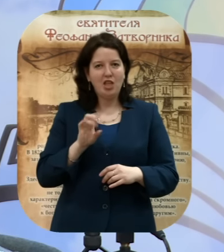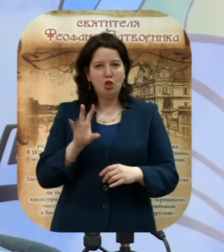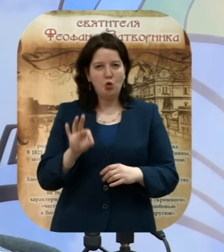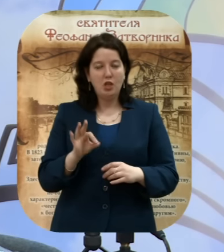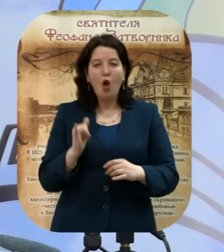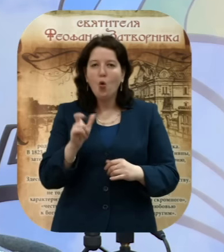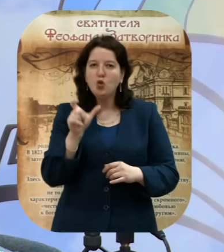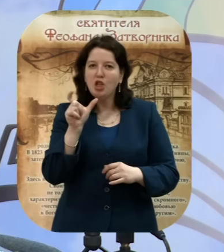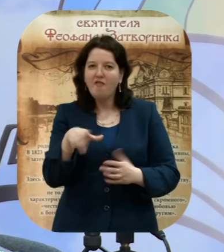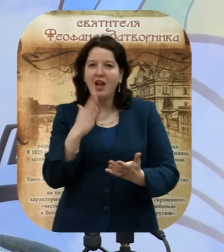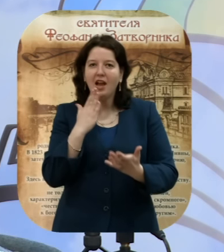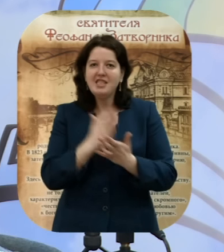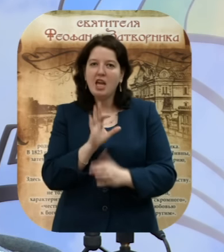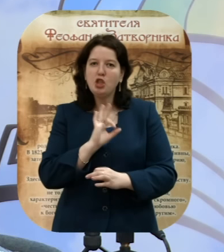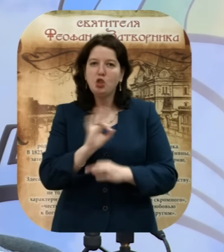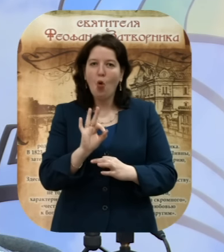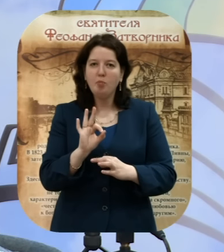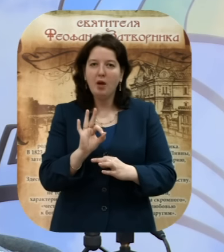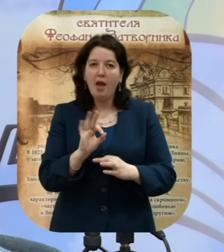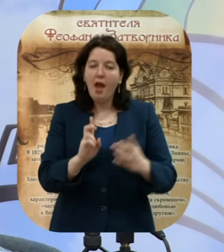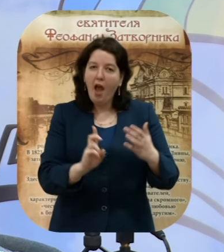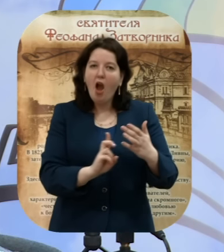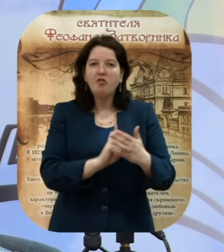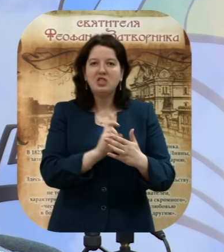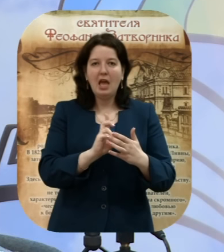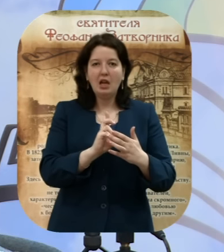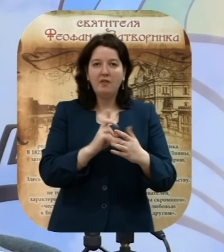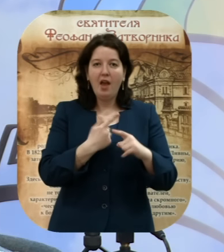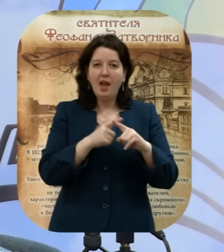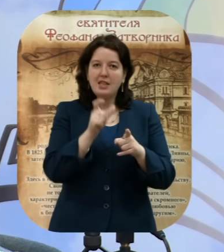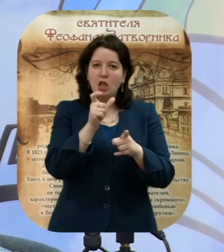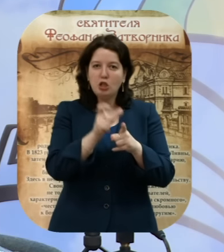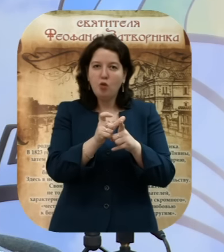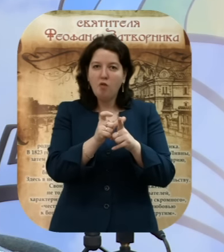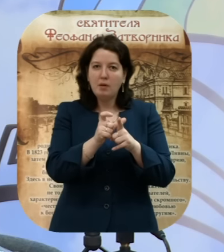норма. Называются они в церкви заповедями.